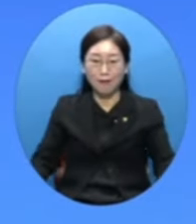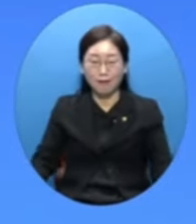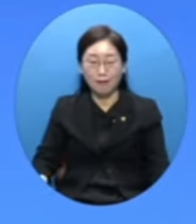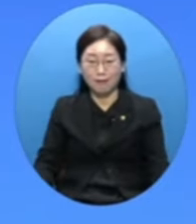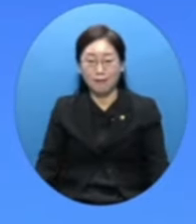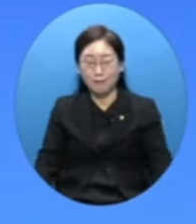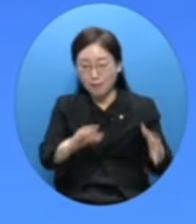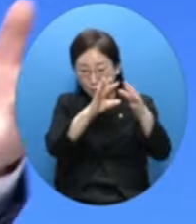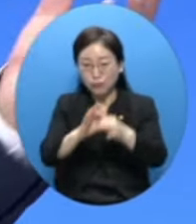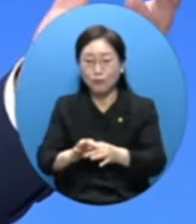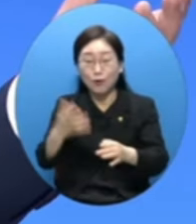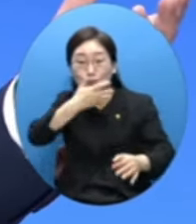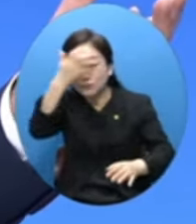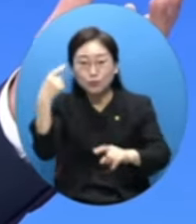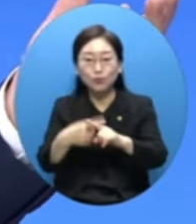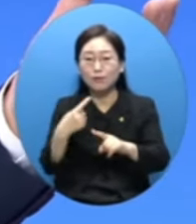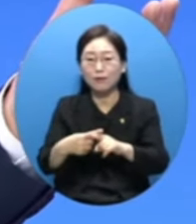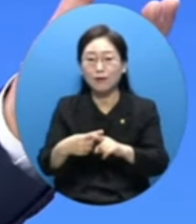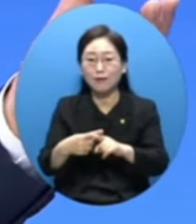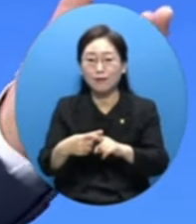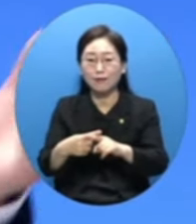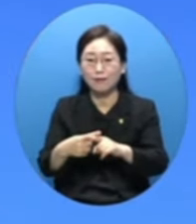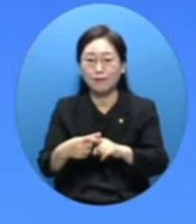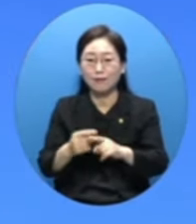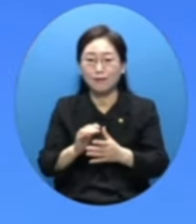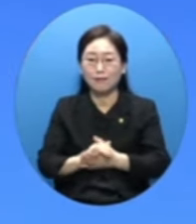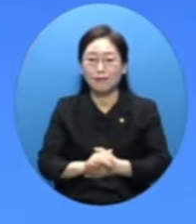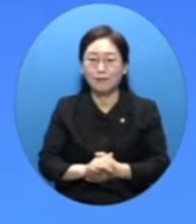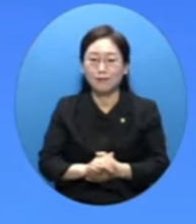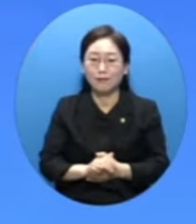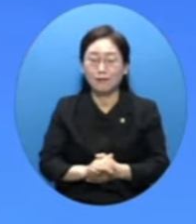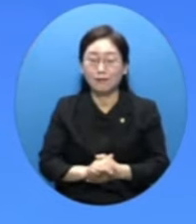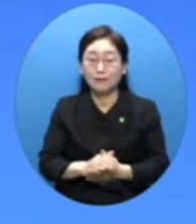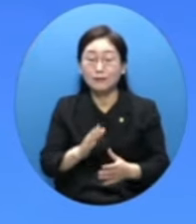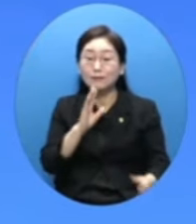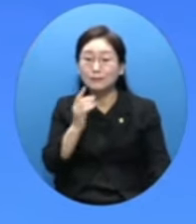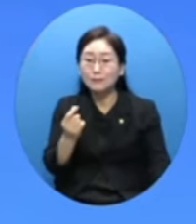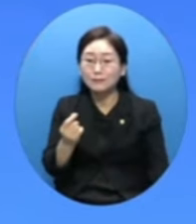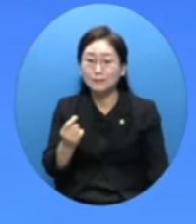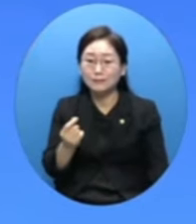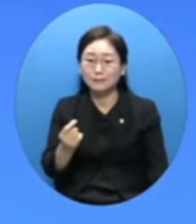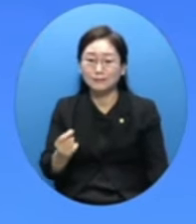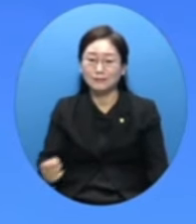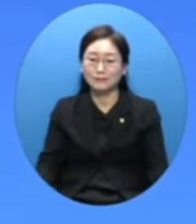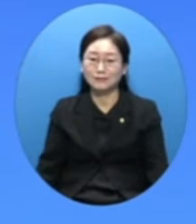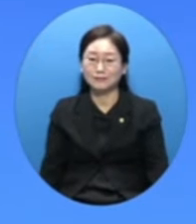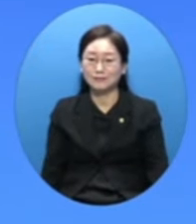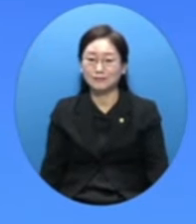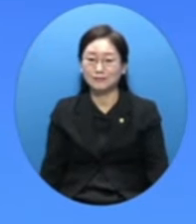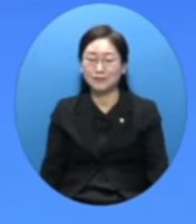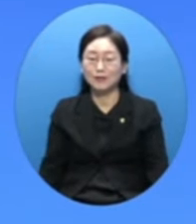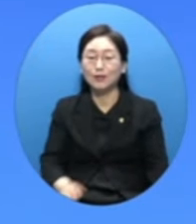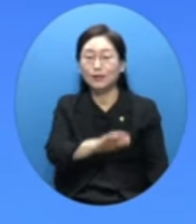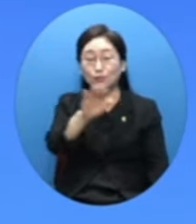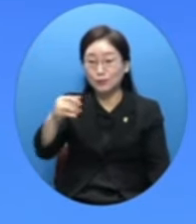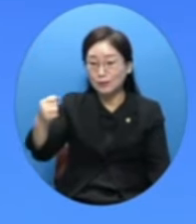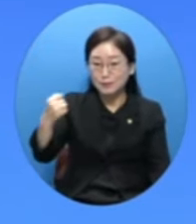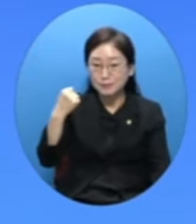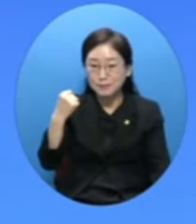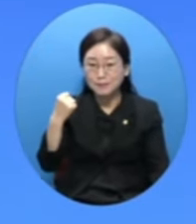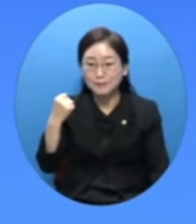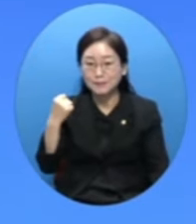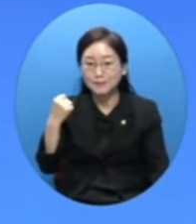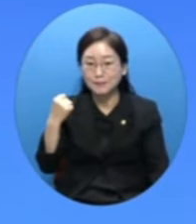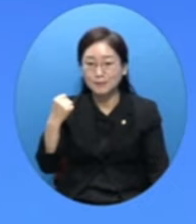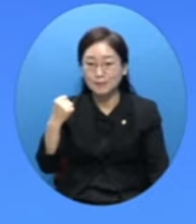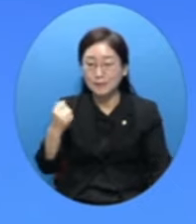외쳤습니다 꿈꾸는 같은 일이 일어난 것입니다 그런 일이 우리의 힘으로